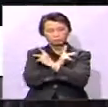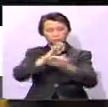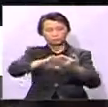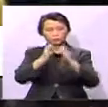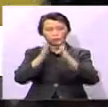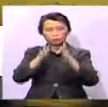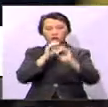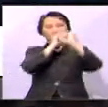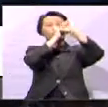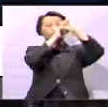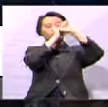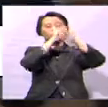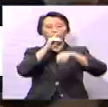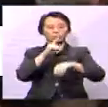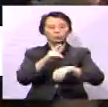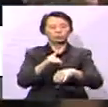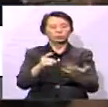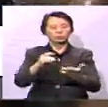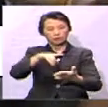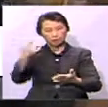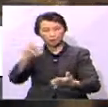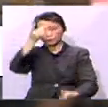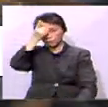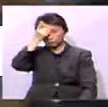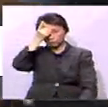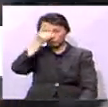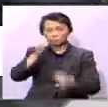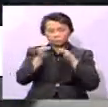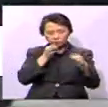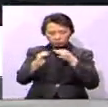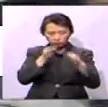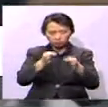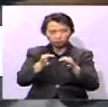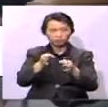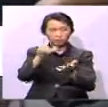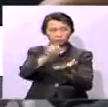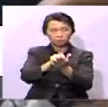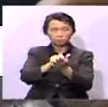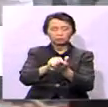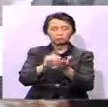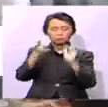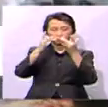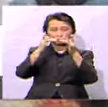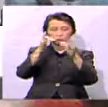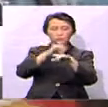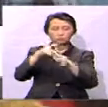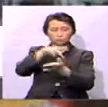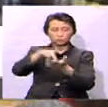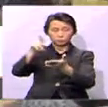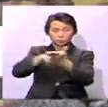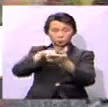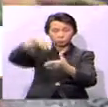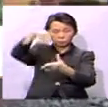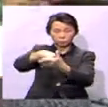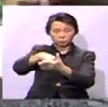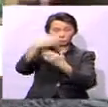Orang Asli Sungai Berua. Dalam perkembangan lain, Datuk Sri Jalani menjelaskan liputan dan capaian internet di pusat daerah mengundi PDM